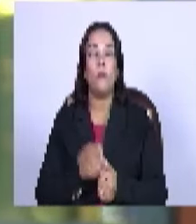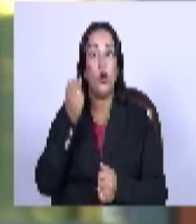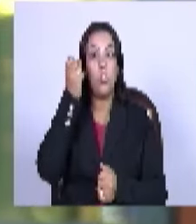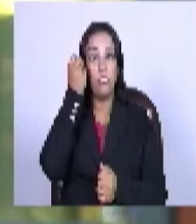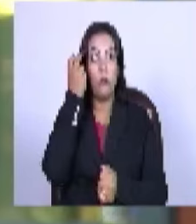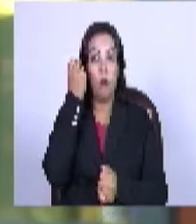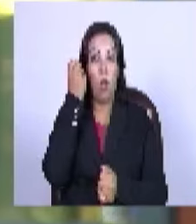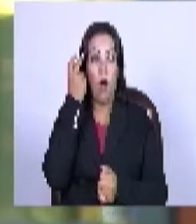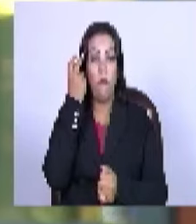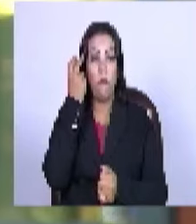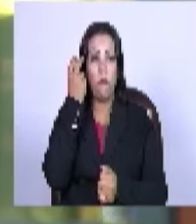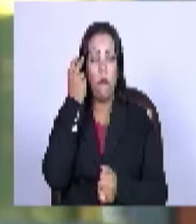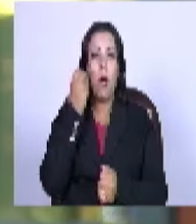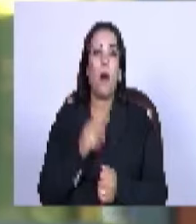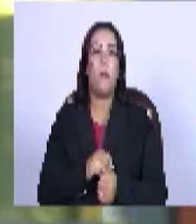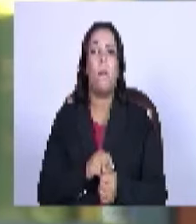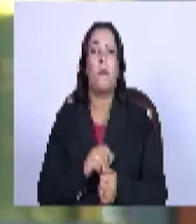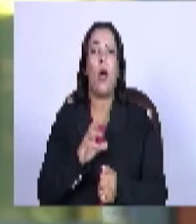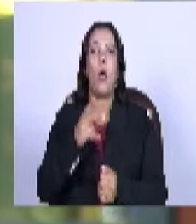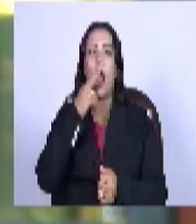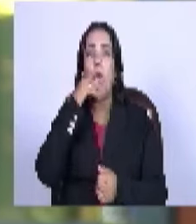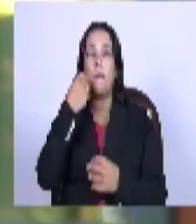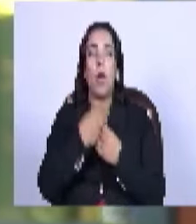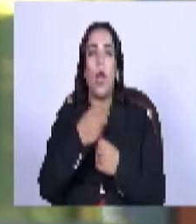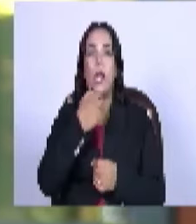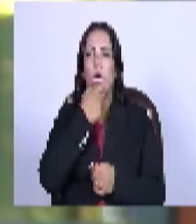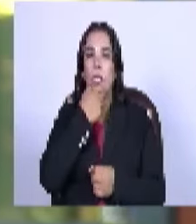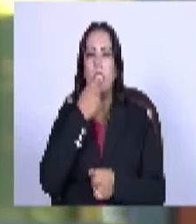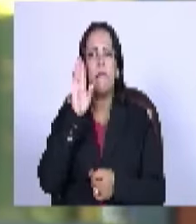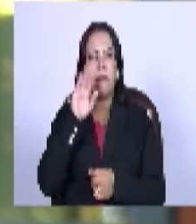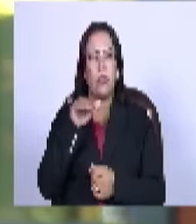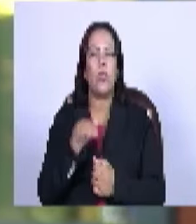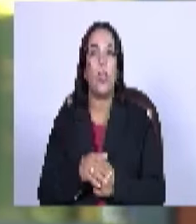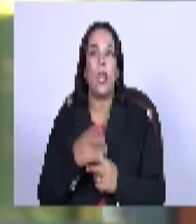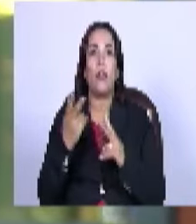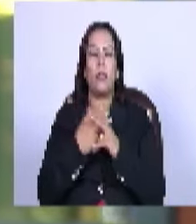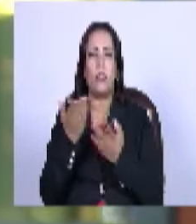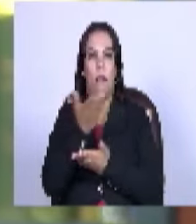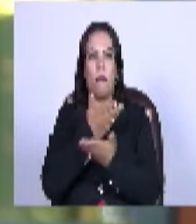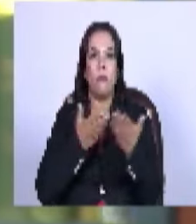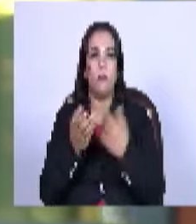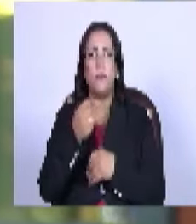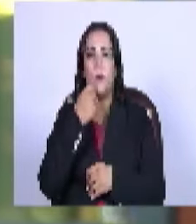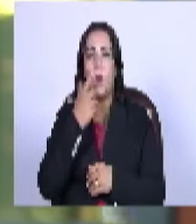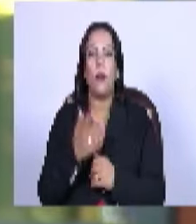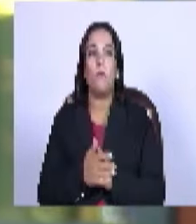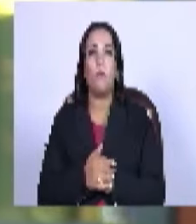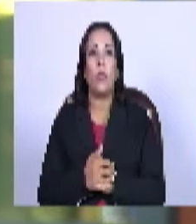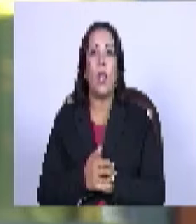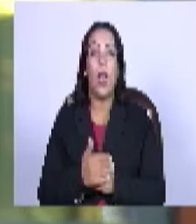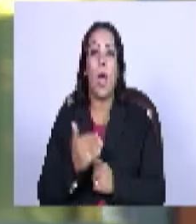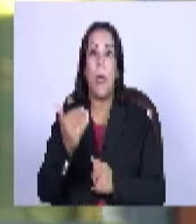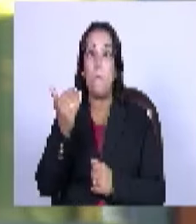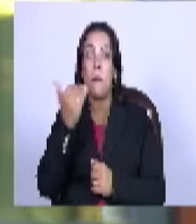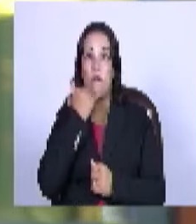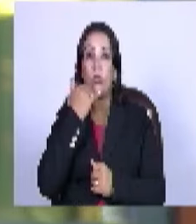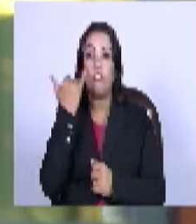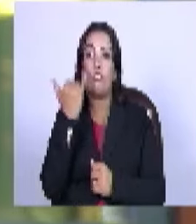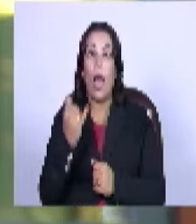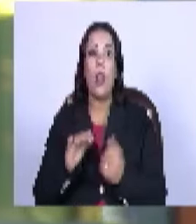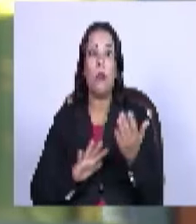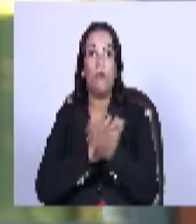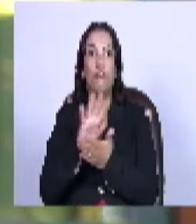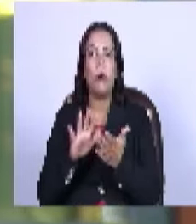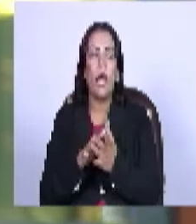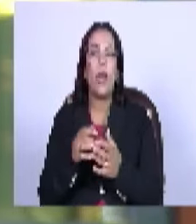الثقافه البريطانيه او في احاديث الناس بيقول لك ان عدم حل المشكلات يزيد